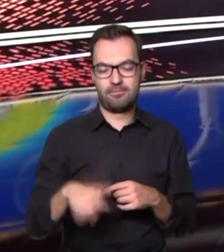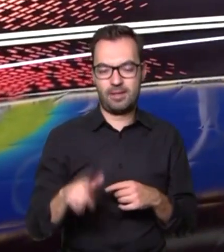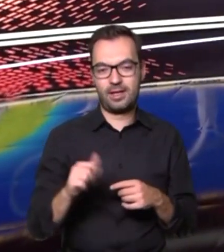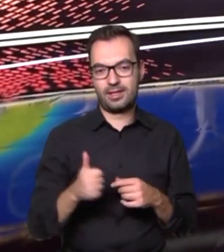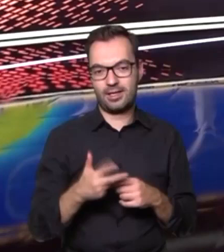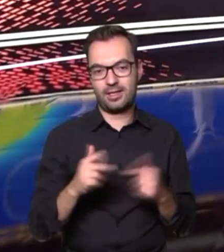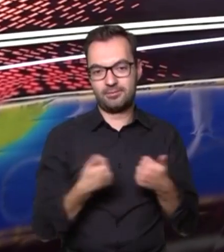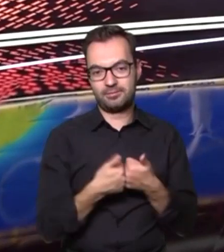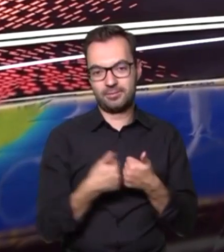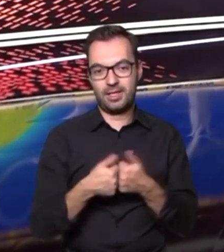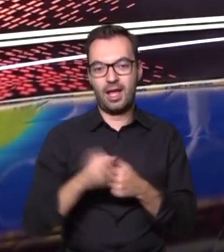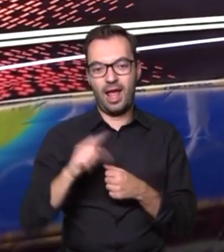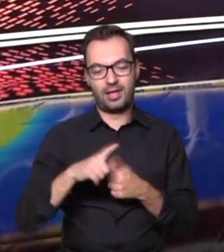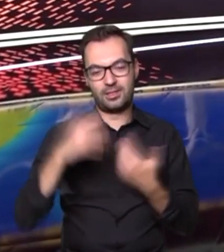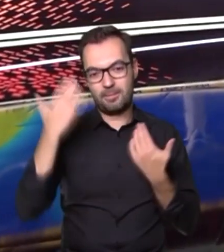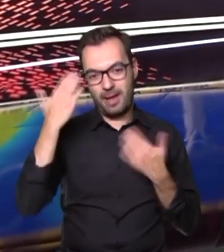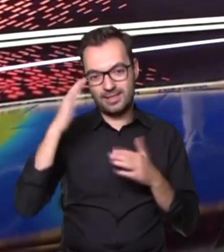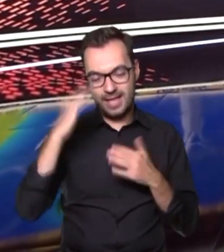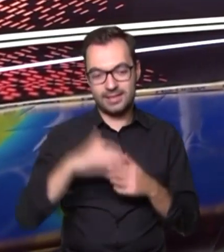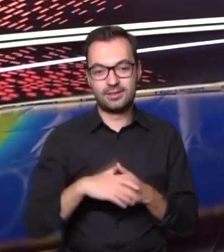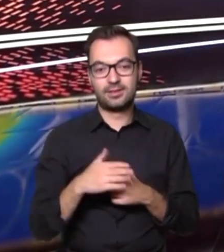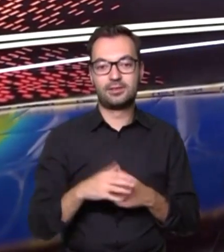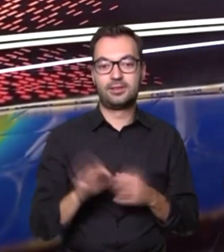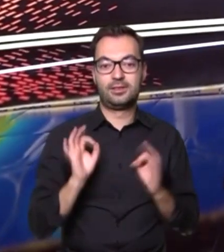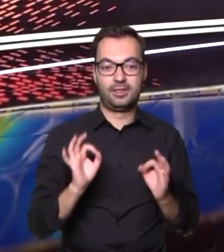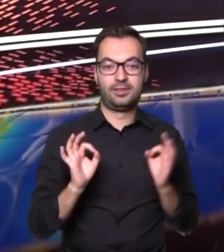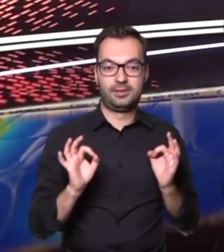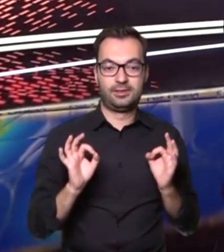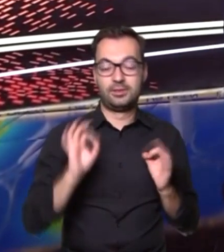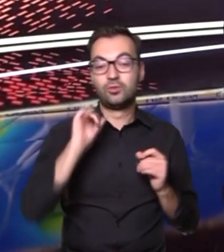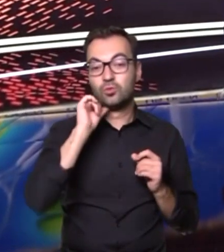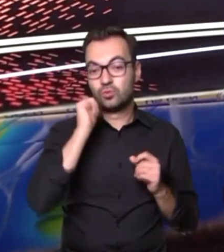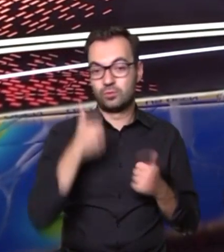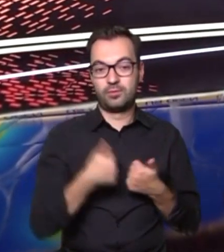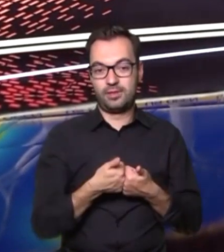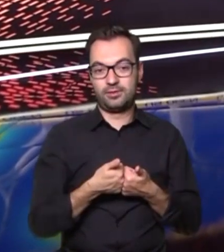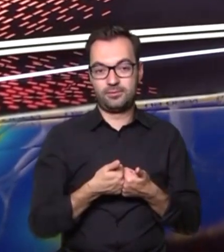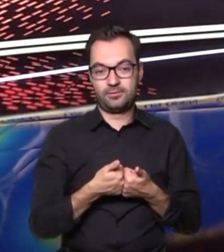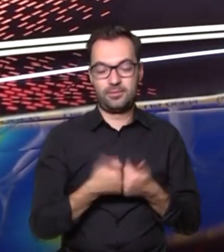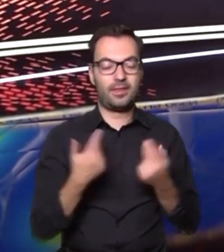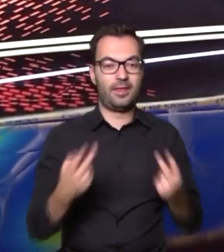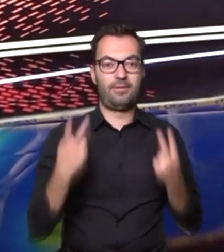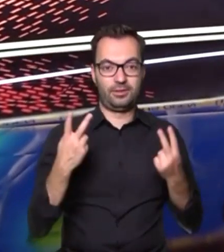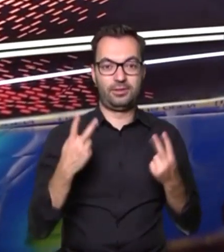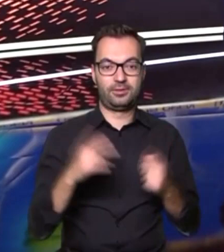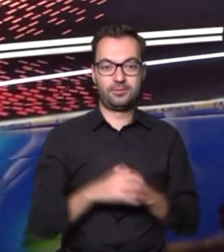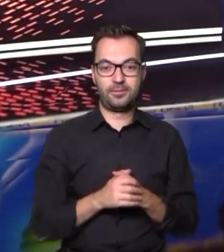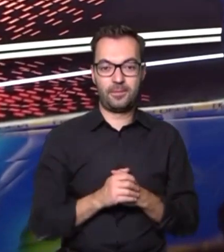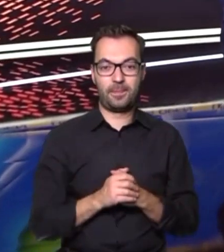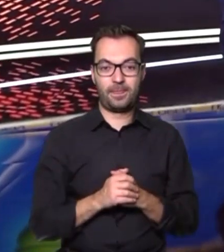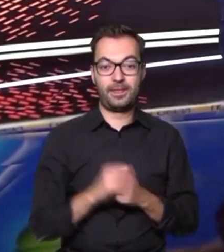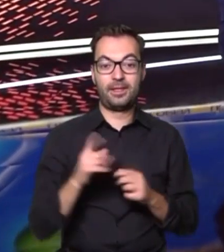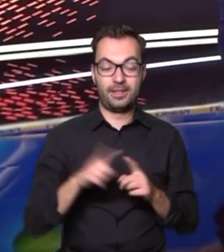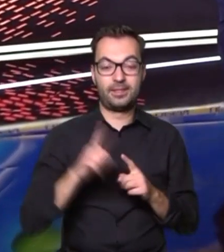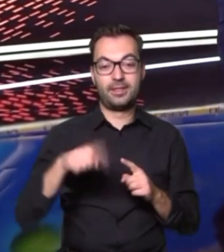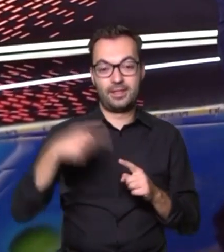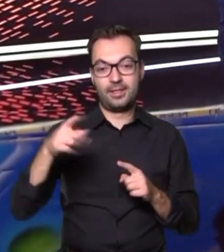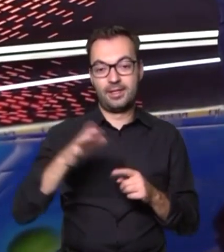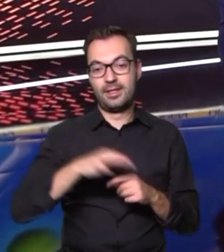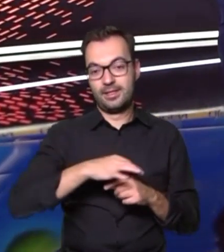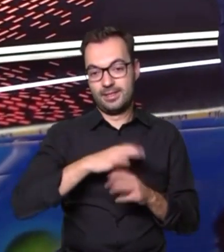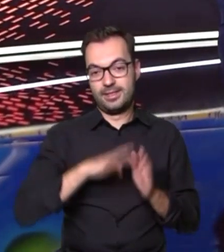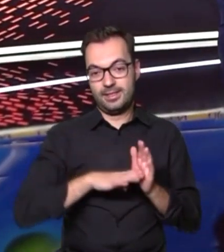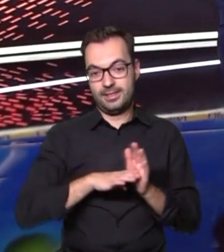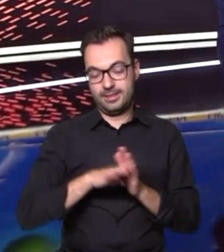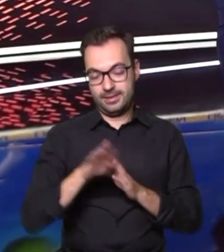startów, zanim turniej Masters, ale teraz ten jutrzejszy mecz przede wszystkim, a miejmy nadzieję, że i następny będą po prostu w